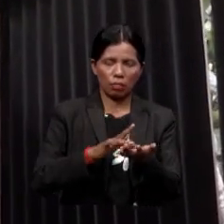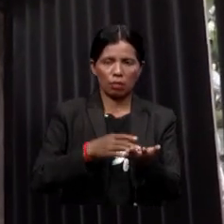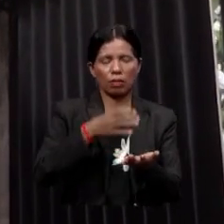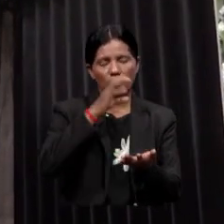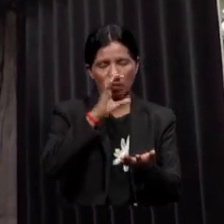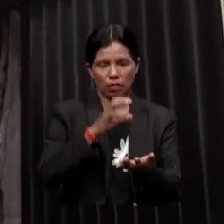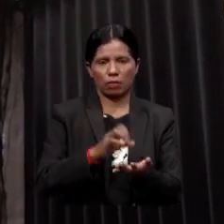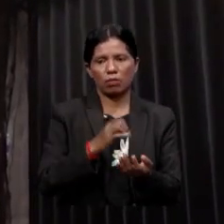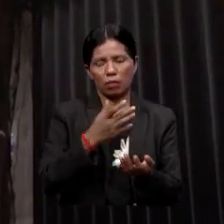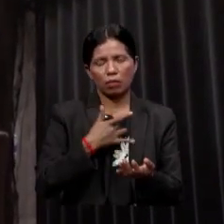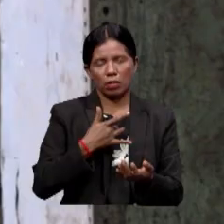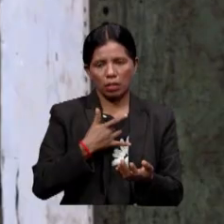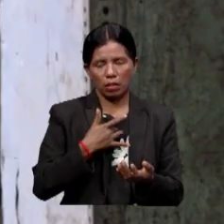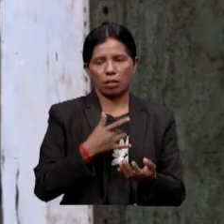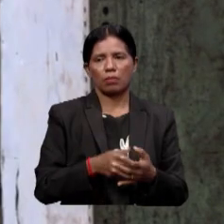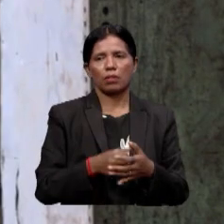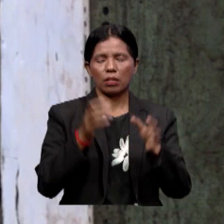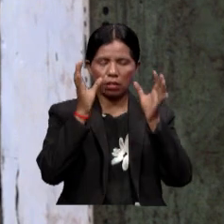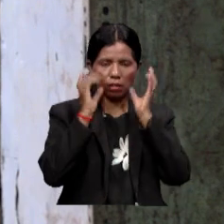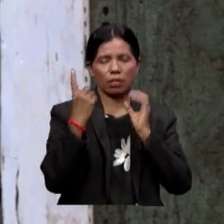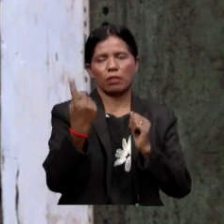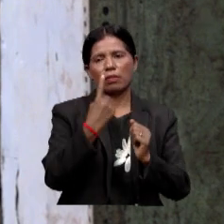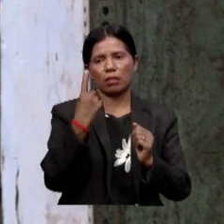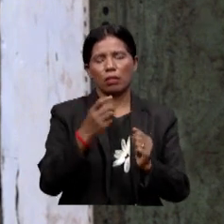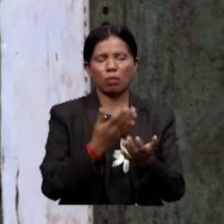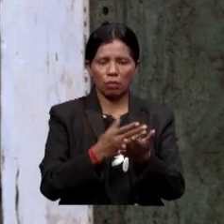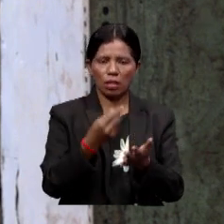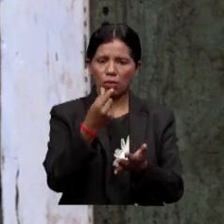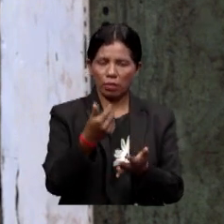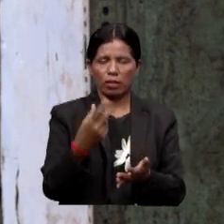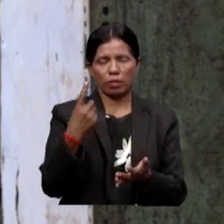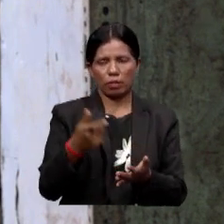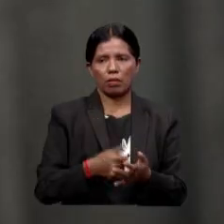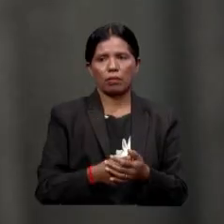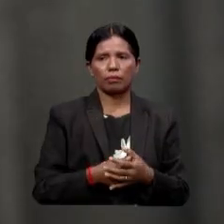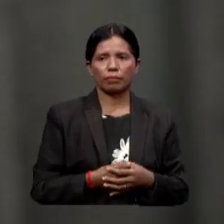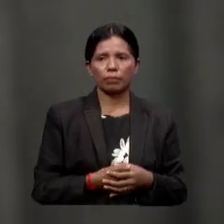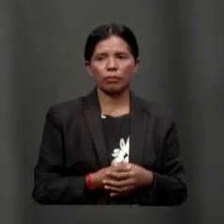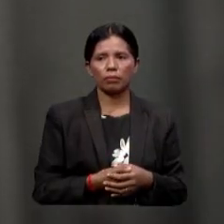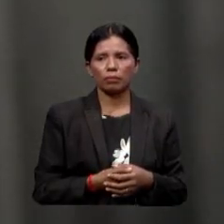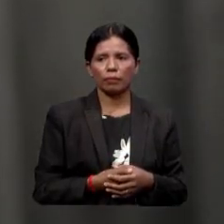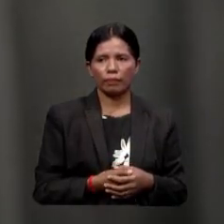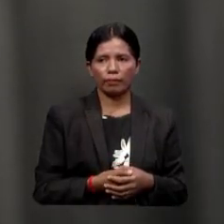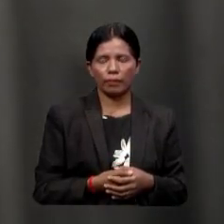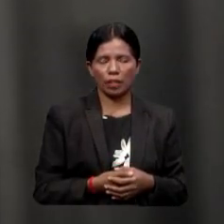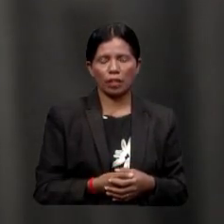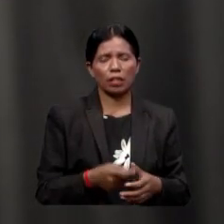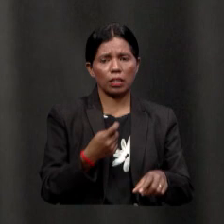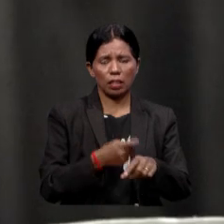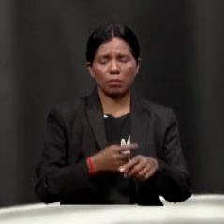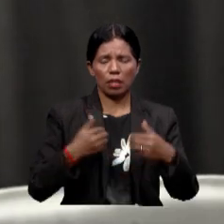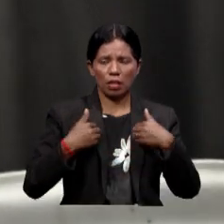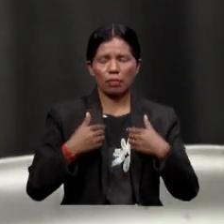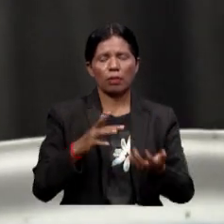na. Balik wala di tua tua ni, kiri osan hit. Timu mana moras ni labo